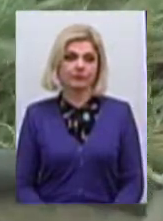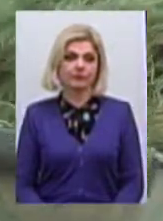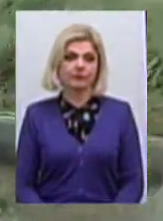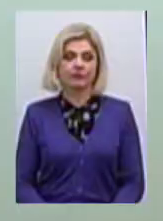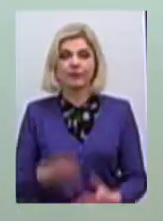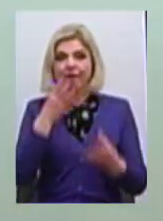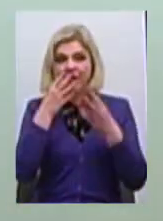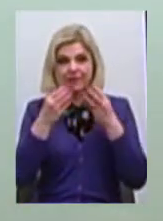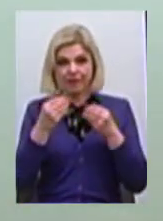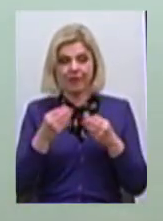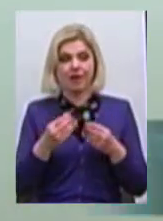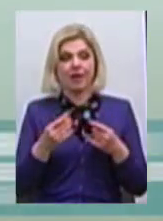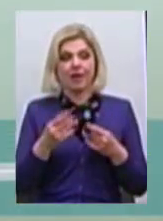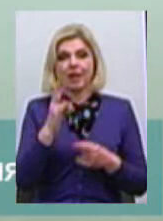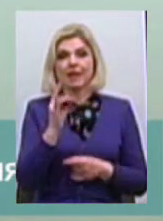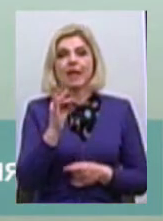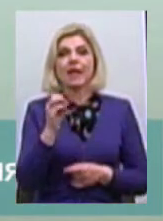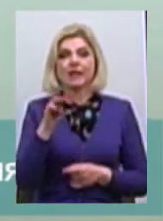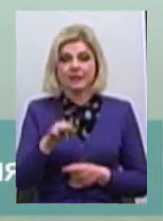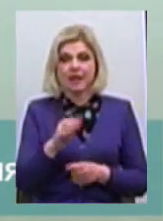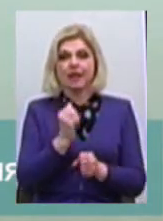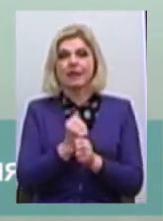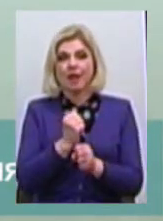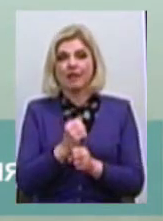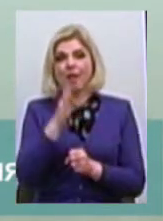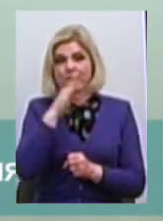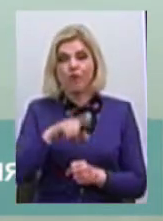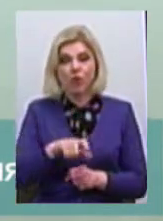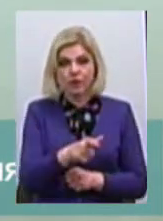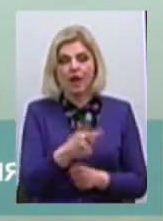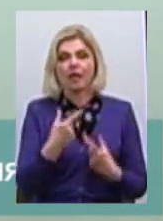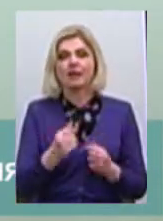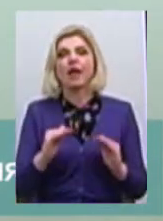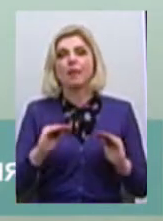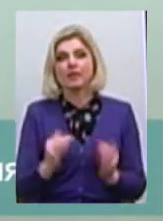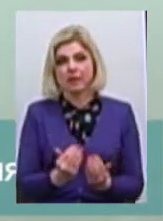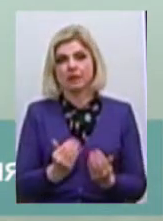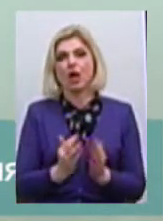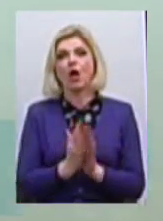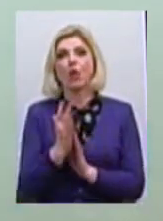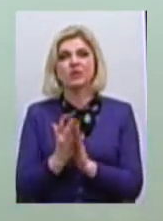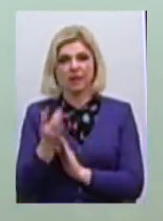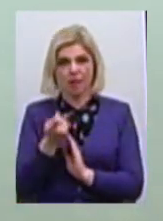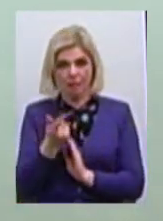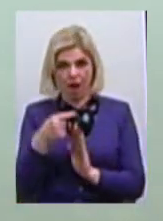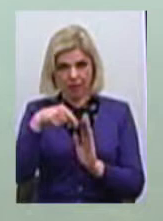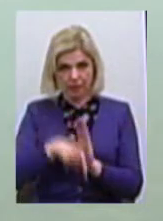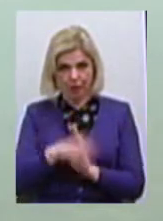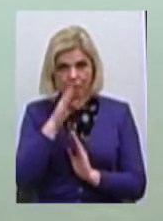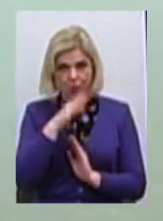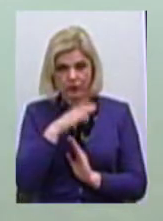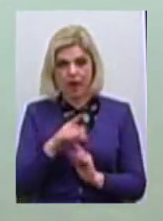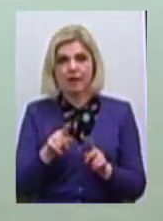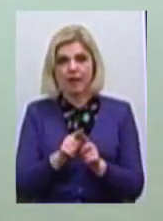Штучне нерестовище встановлюється на водоймах в місцях, там, де низький рівень рослинності. Такі